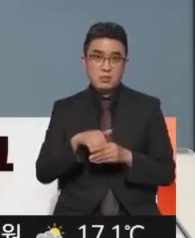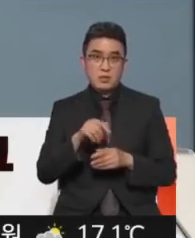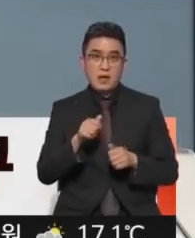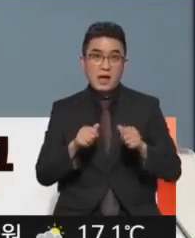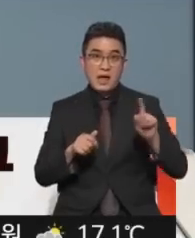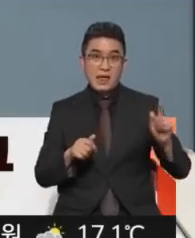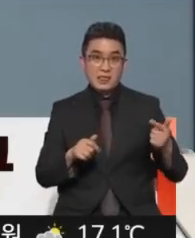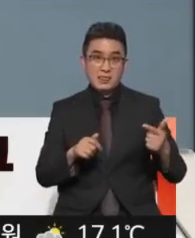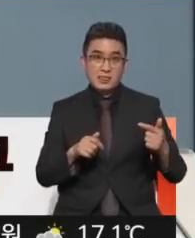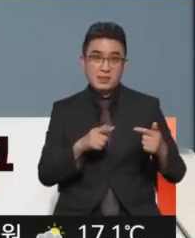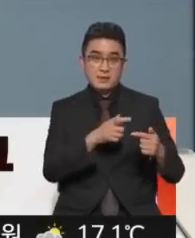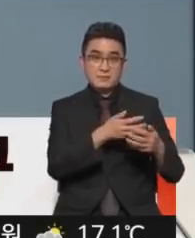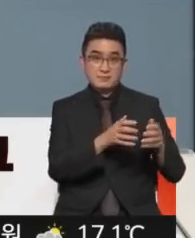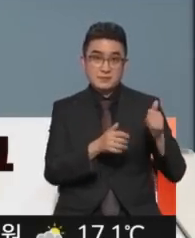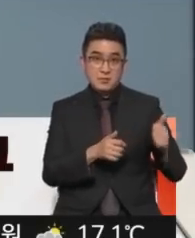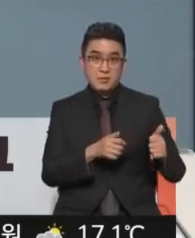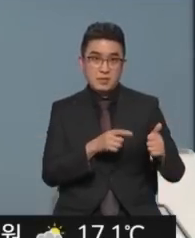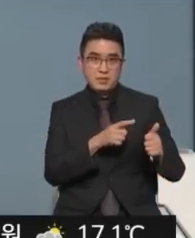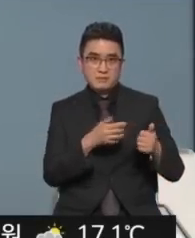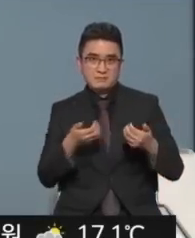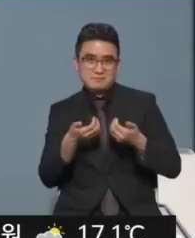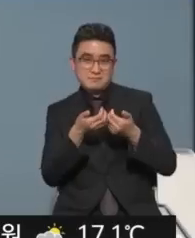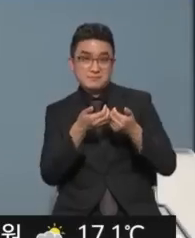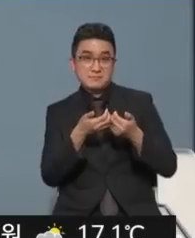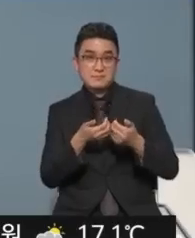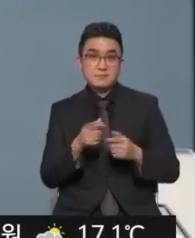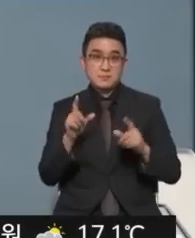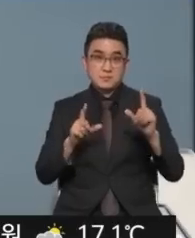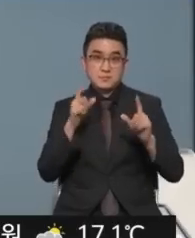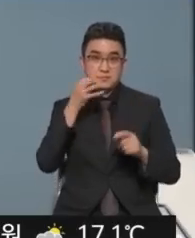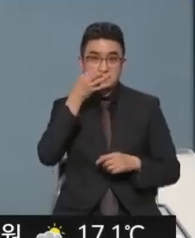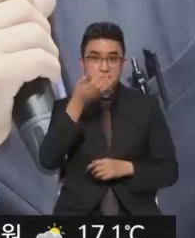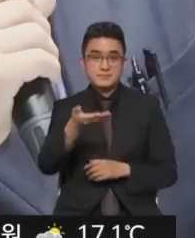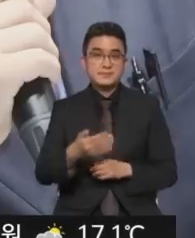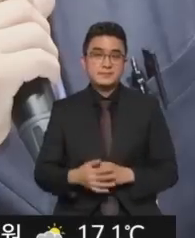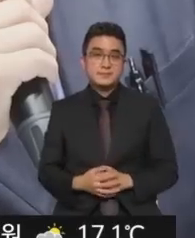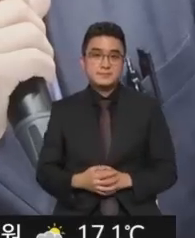견제구도 던졌습니다. 자세한 내용을 정치인사이드에서 짚어봅니다.